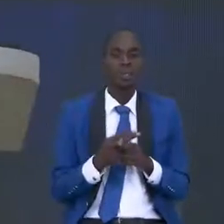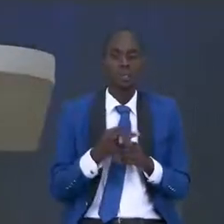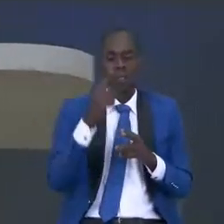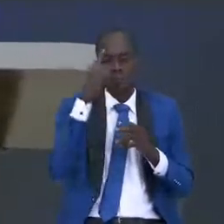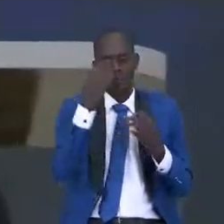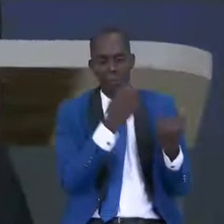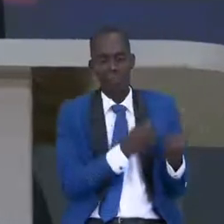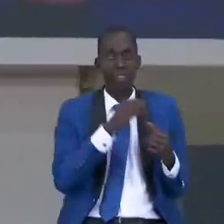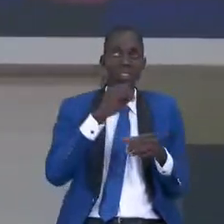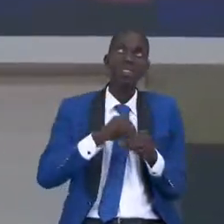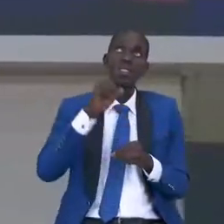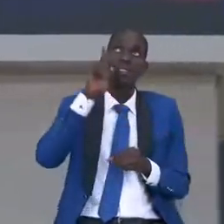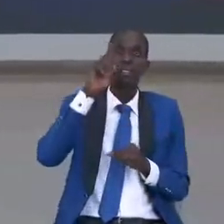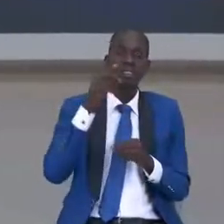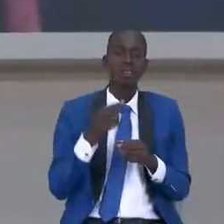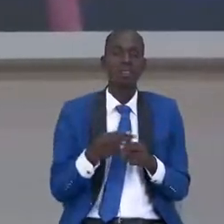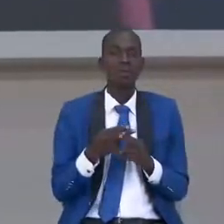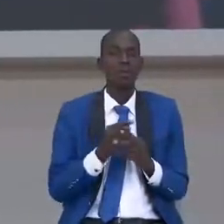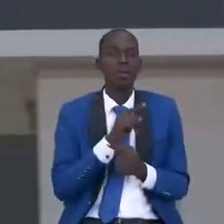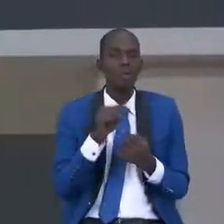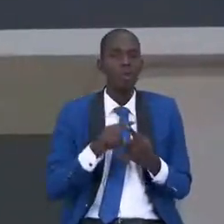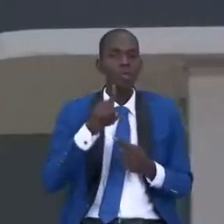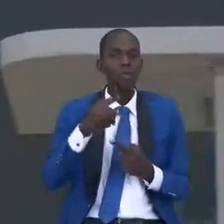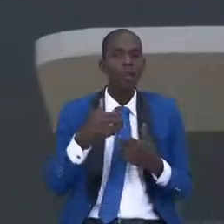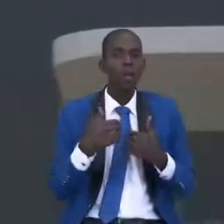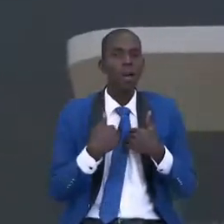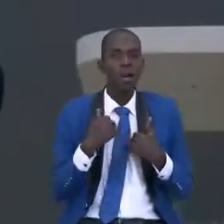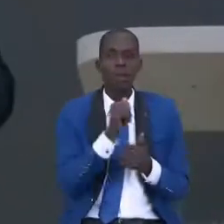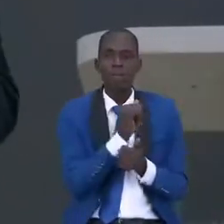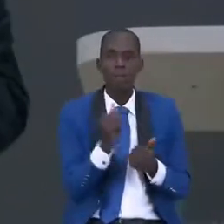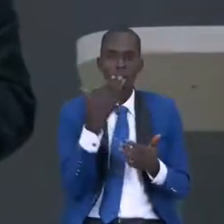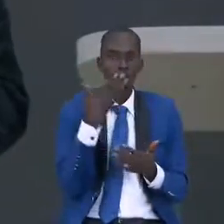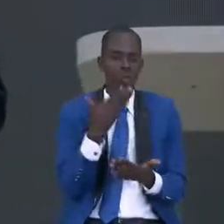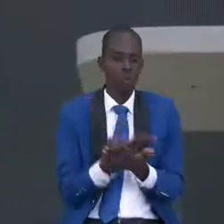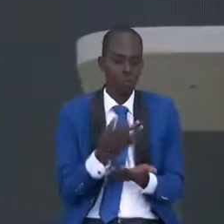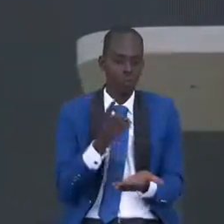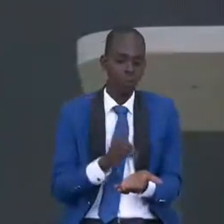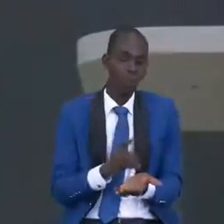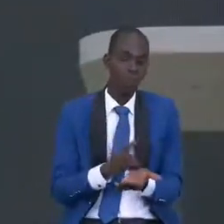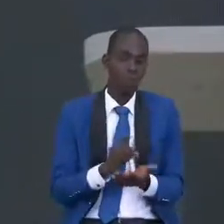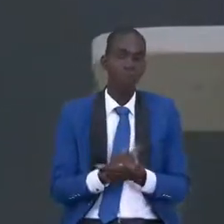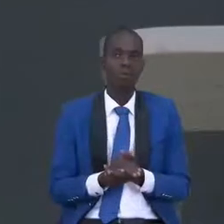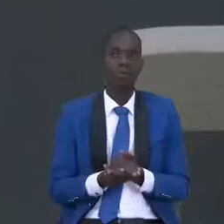nom. Quand vous avez un bon docteur